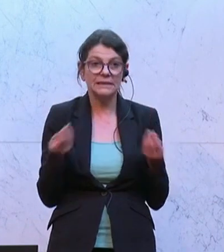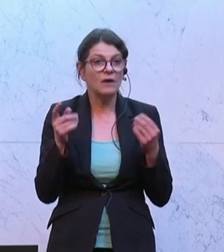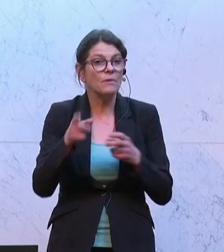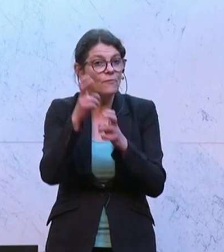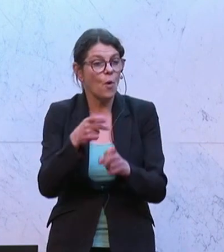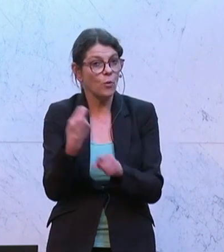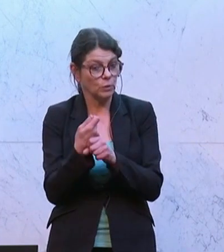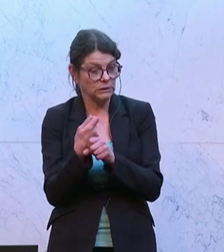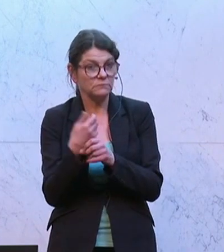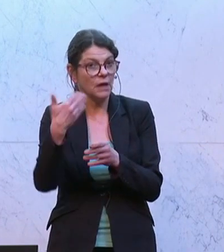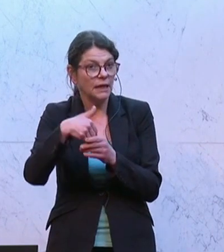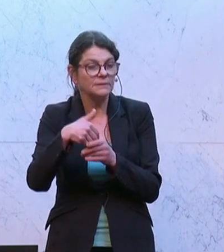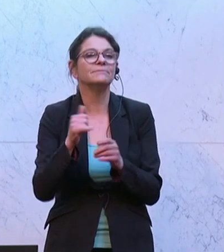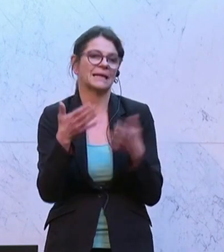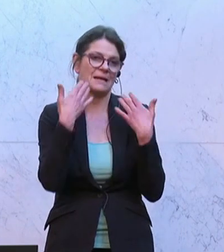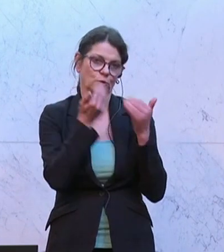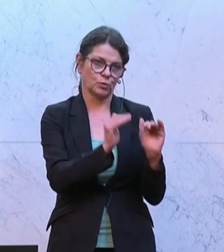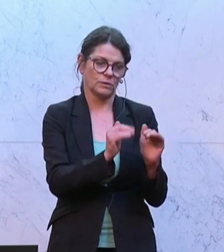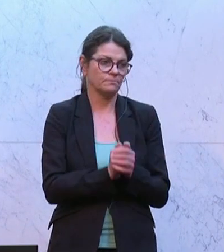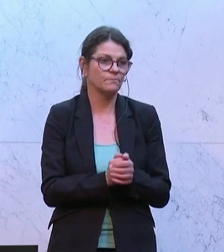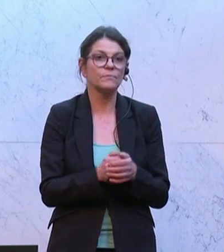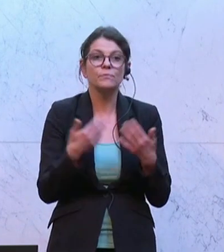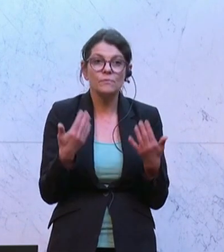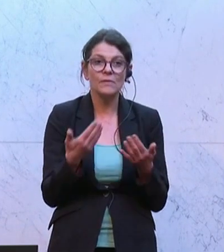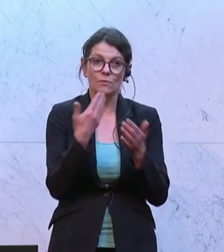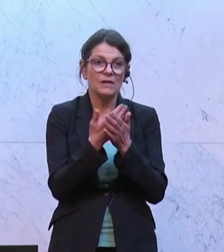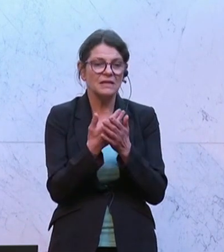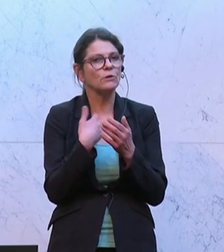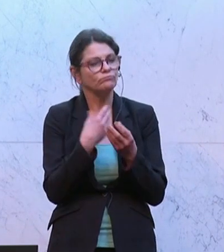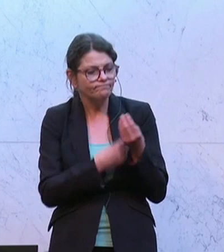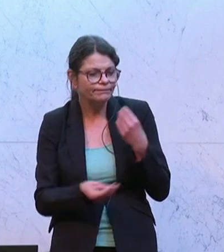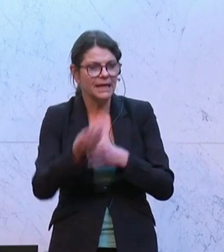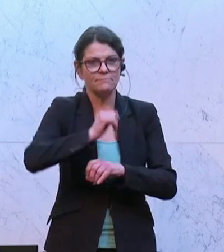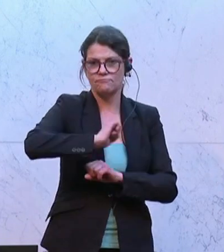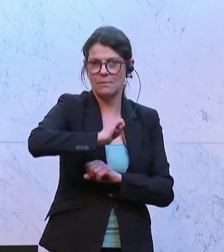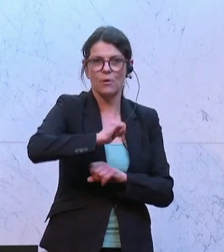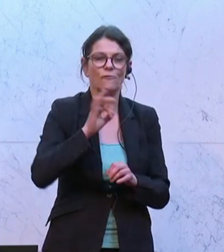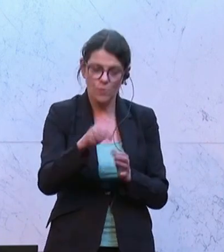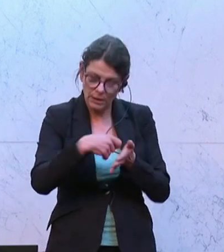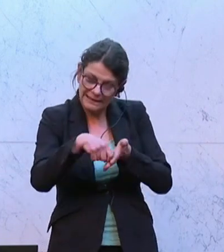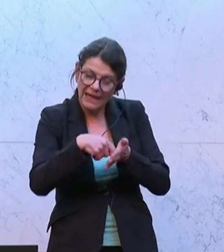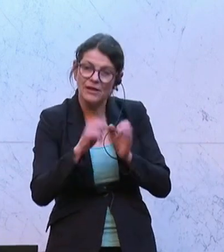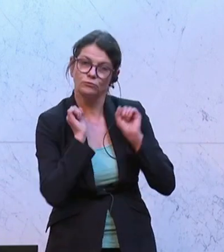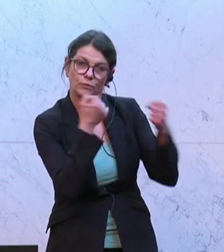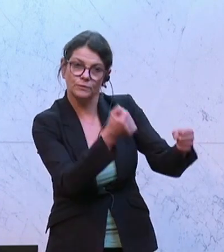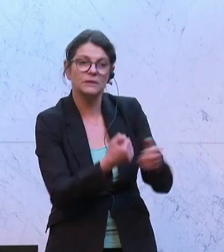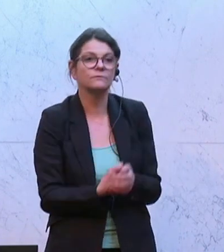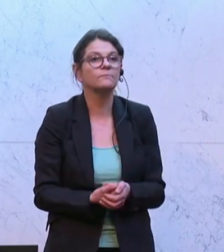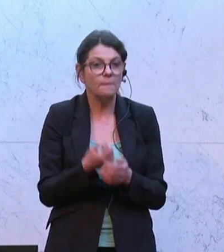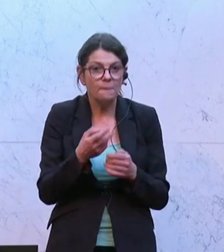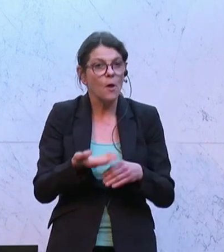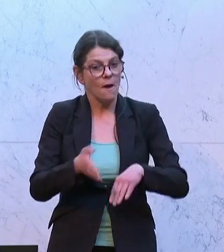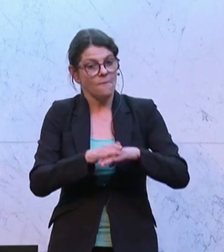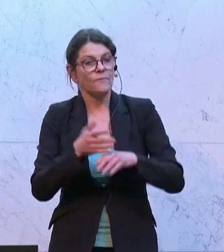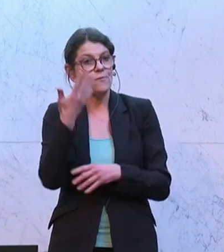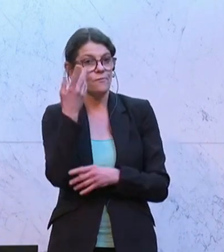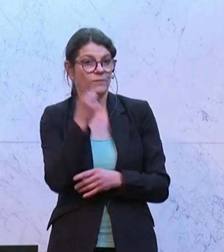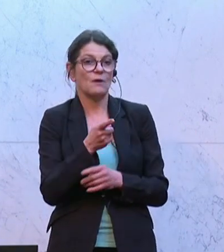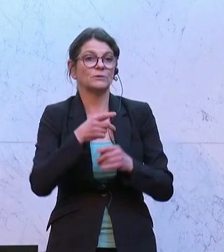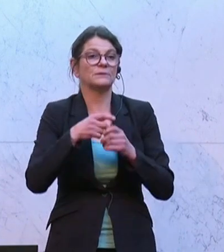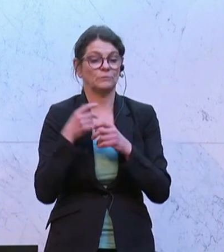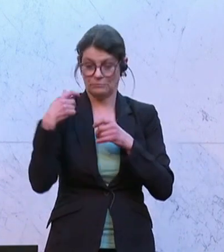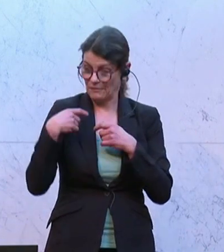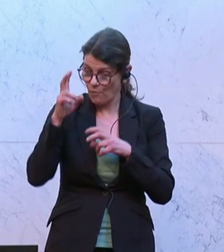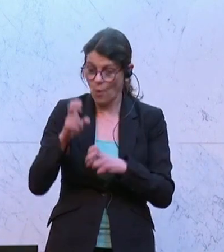Wohnkosten selber spielt der Klimaschutz. Und wir steigern deshalb nochmals das Tempo bei der Sanierungsoffensive. Zusätzliche 5.000